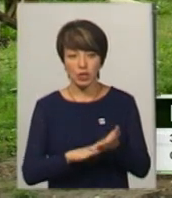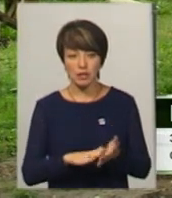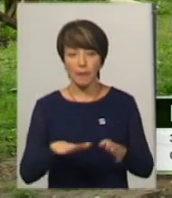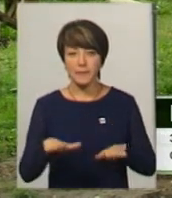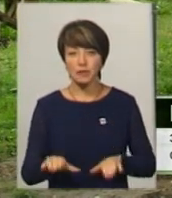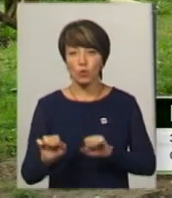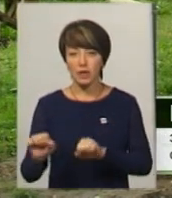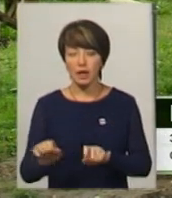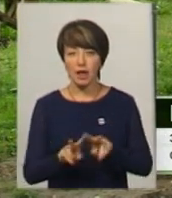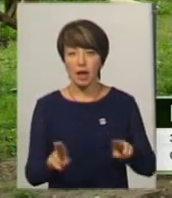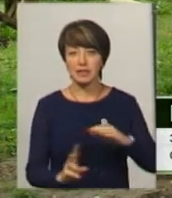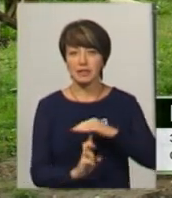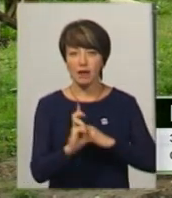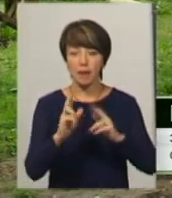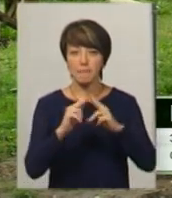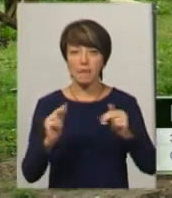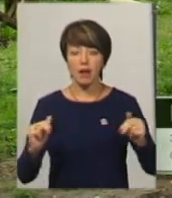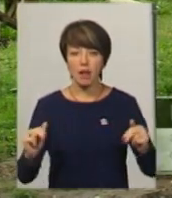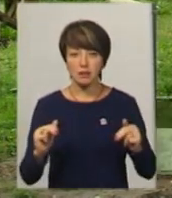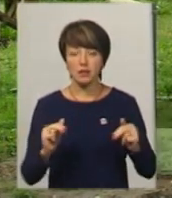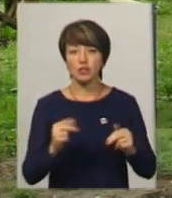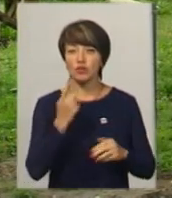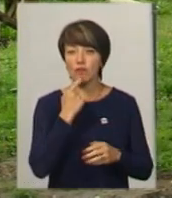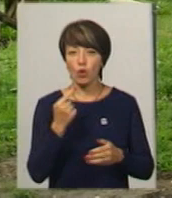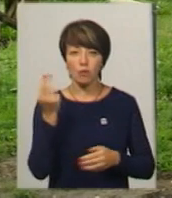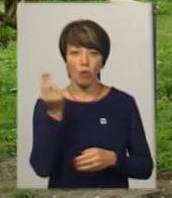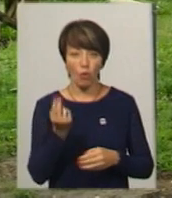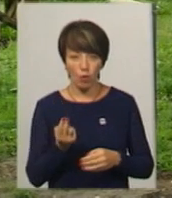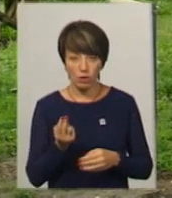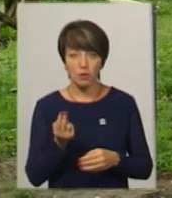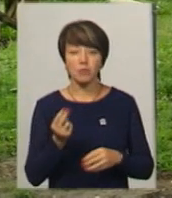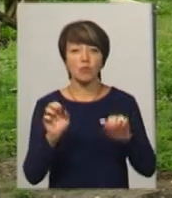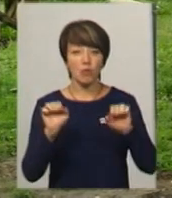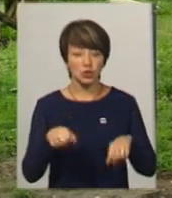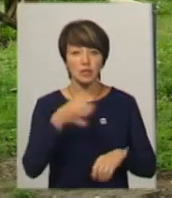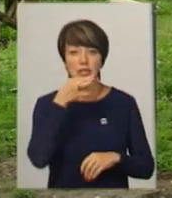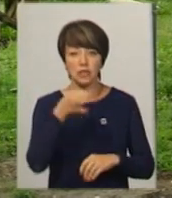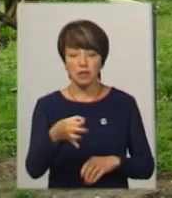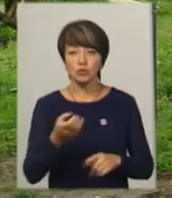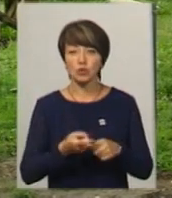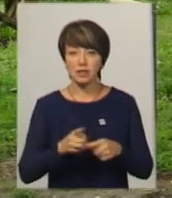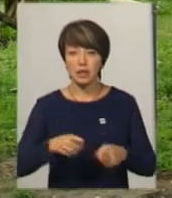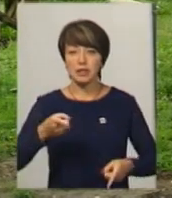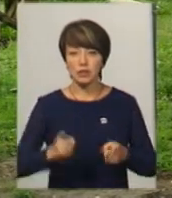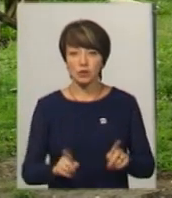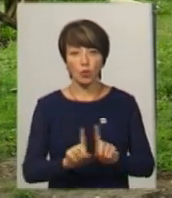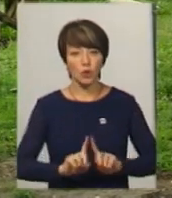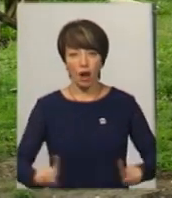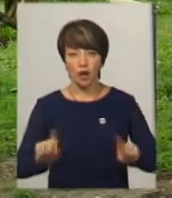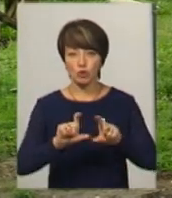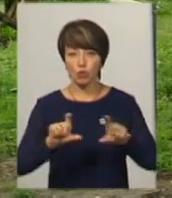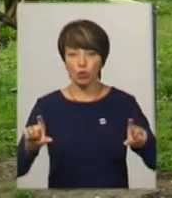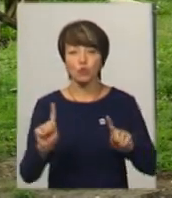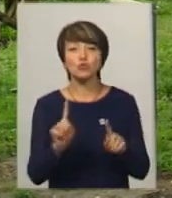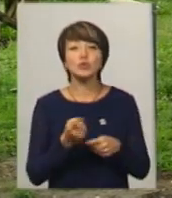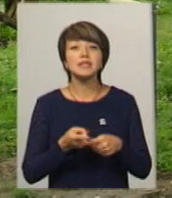укріплення, як церква, як палац Любомирських червоним кольором, наштовхує на те, що це дійсно якась унікальна споруда. І що